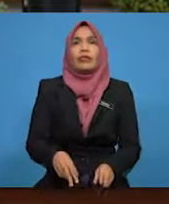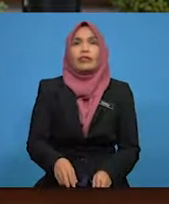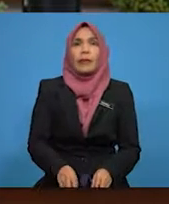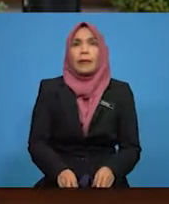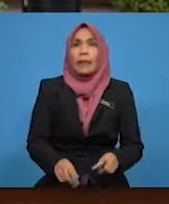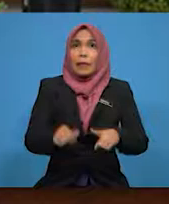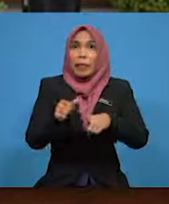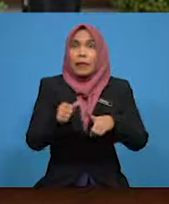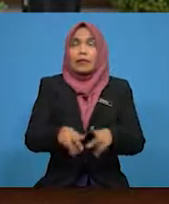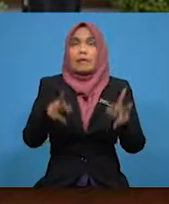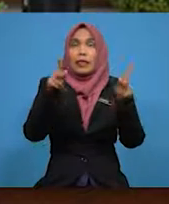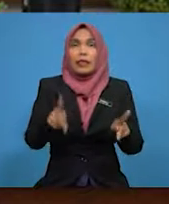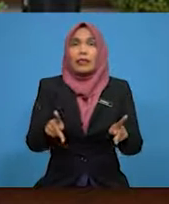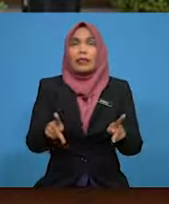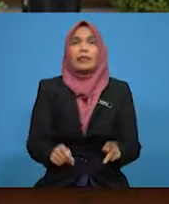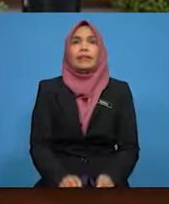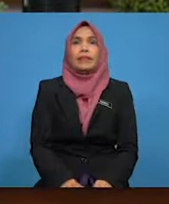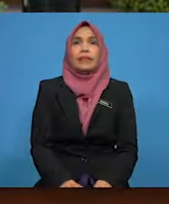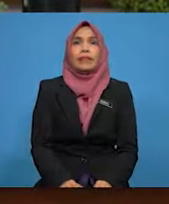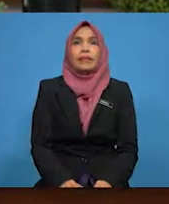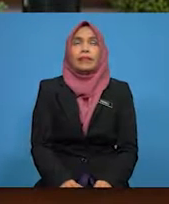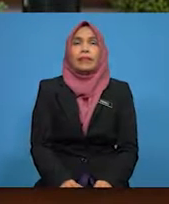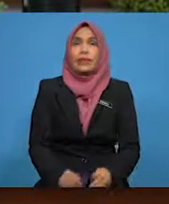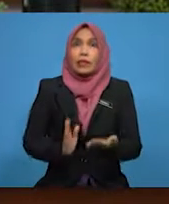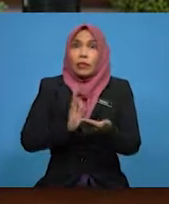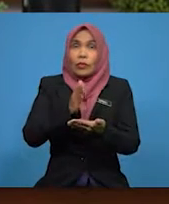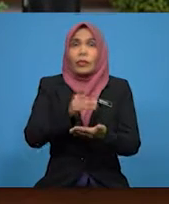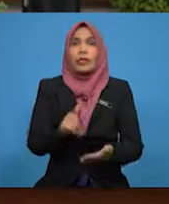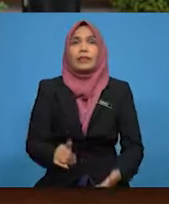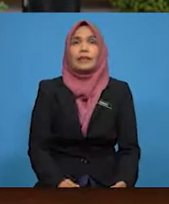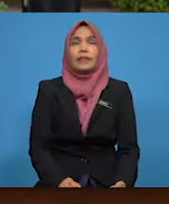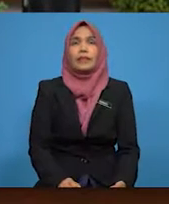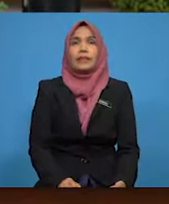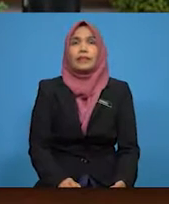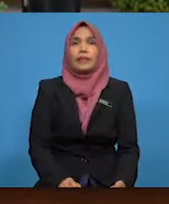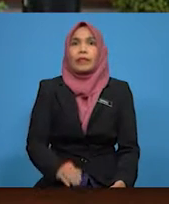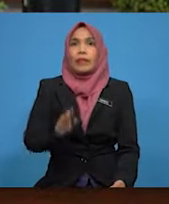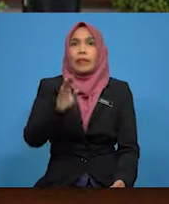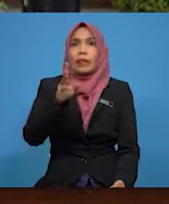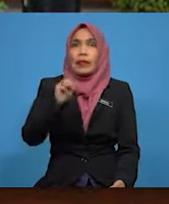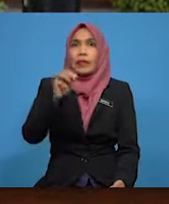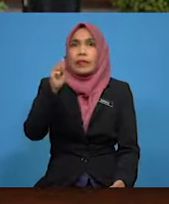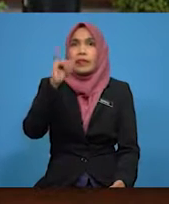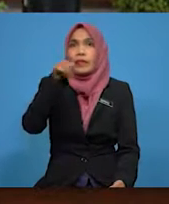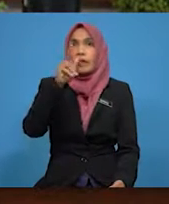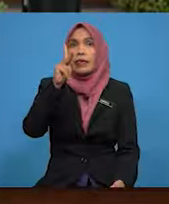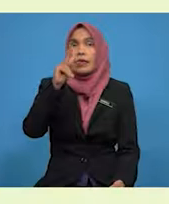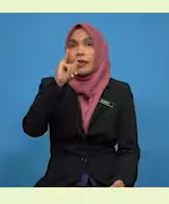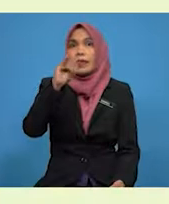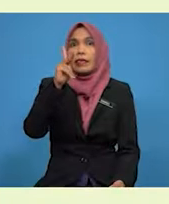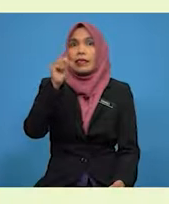kelancaran aktiviti pengurusan harian ladang. Seterusnya, majikan terpaksa menanggung kerugian.